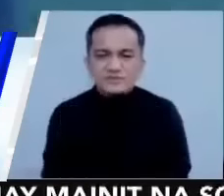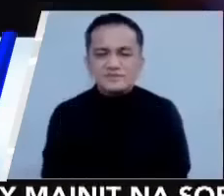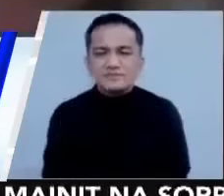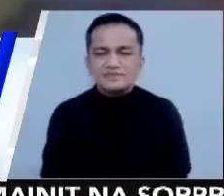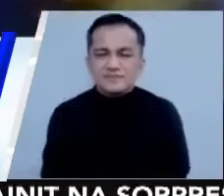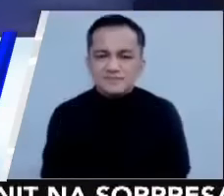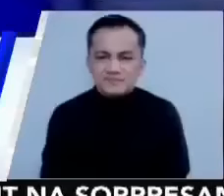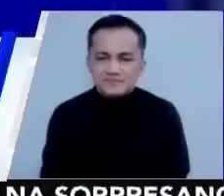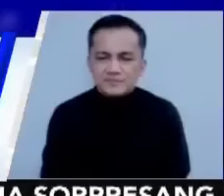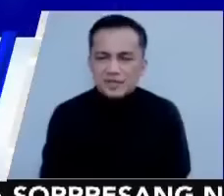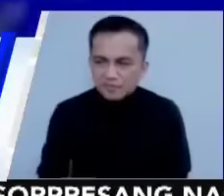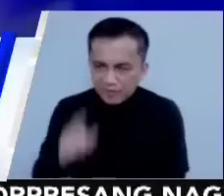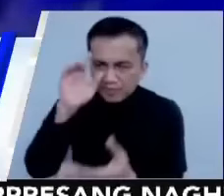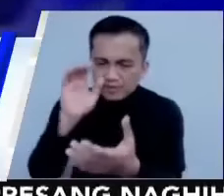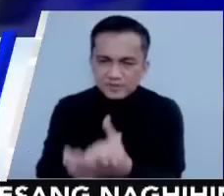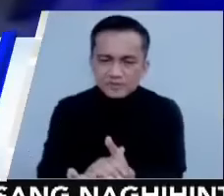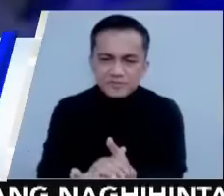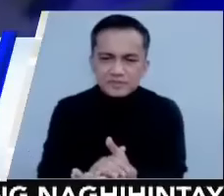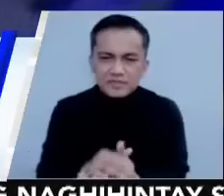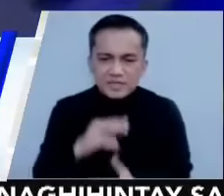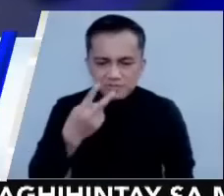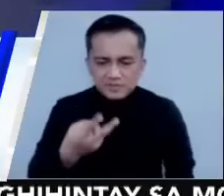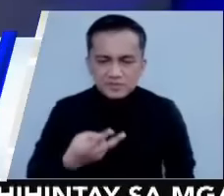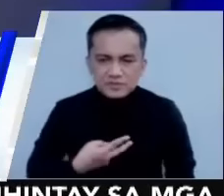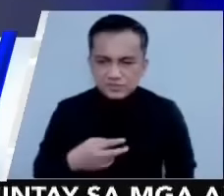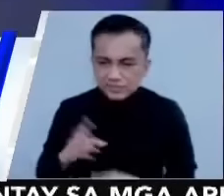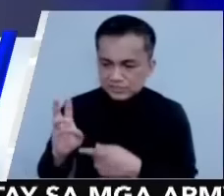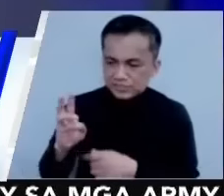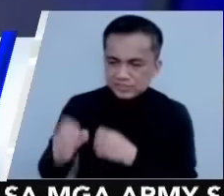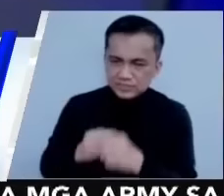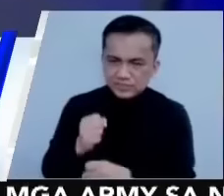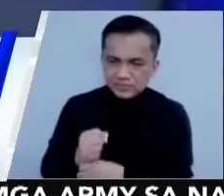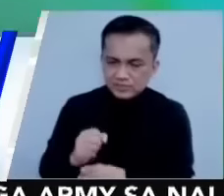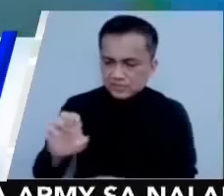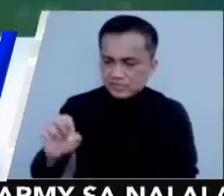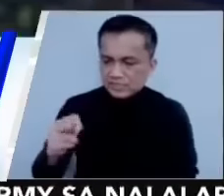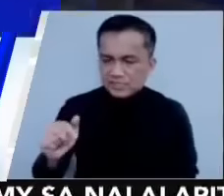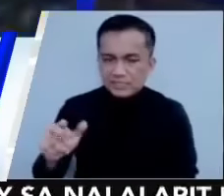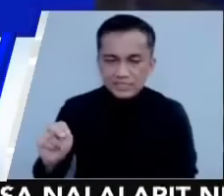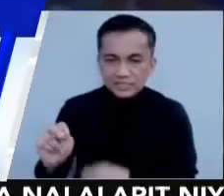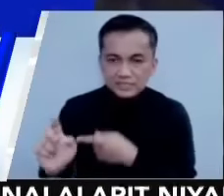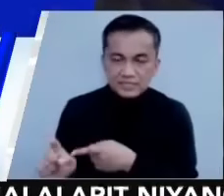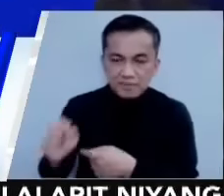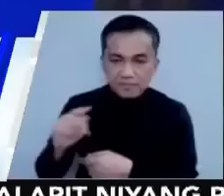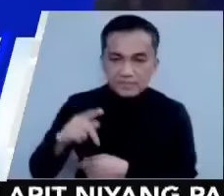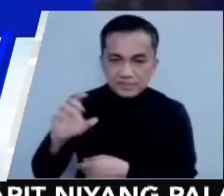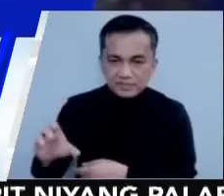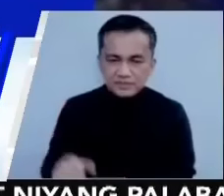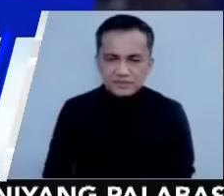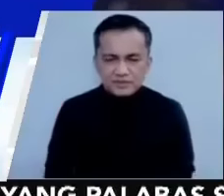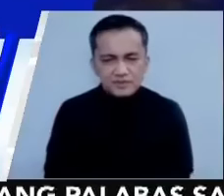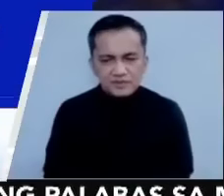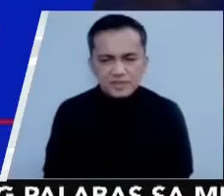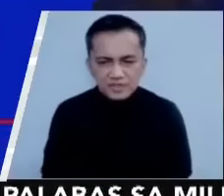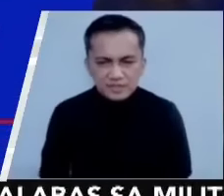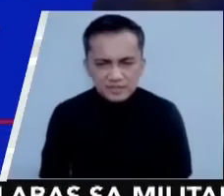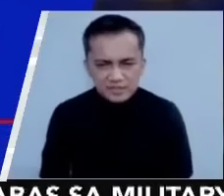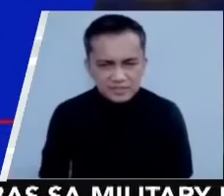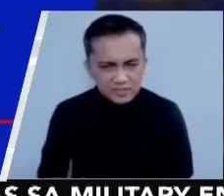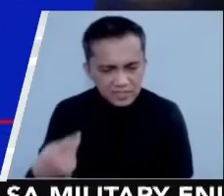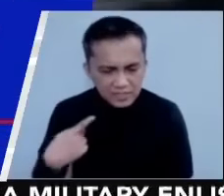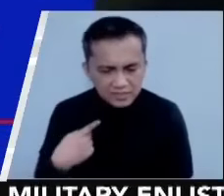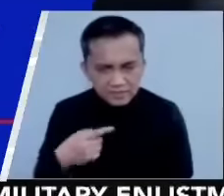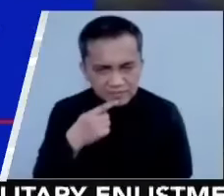Nagpabilib din ang valedictory speech ng 6-year-old na si Ethan Clemens sa Pasay. I always have fun learning new